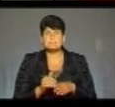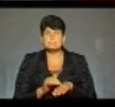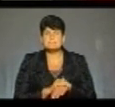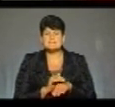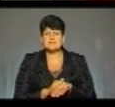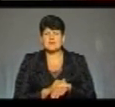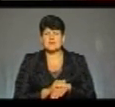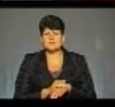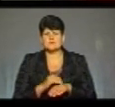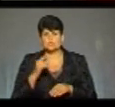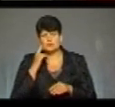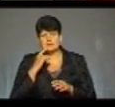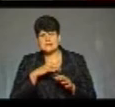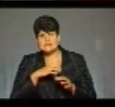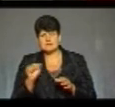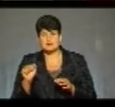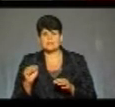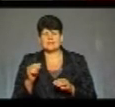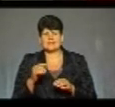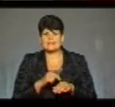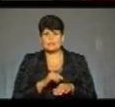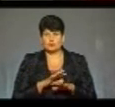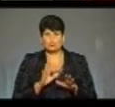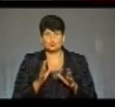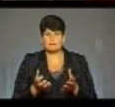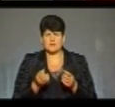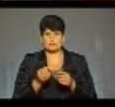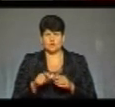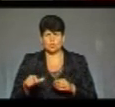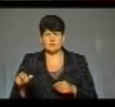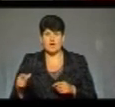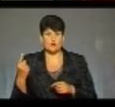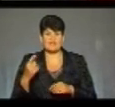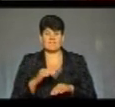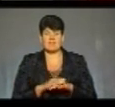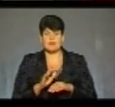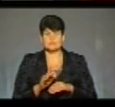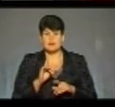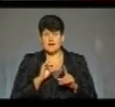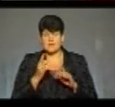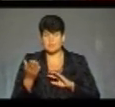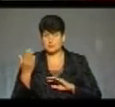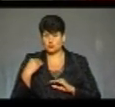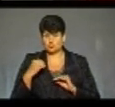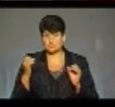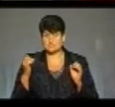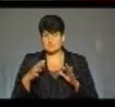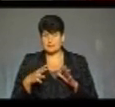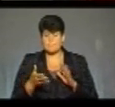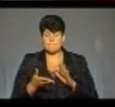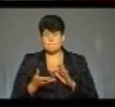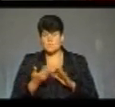наміри зняти недоторканність, і вони будуть підтримуватись масами. Але один факт. Рада минулого скликання